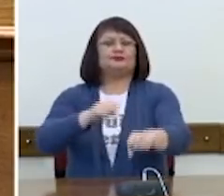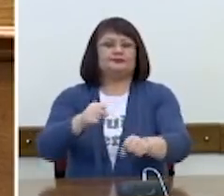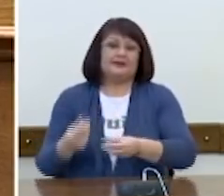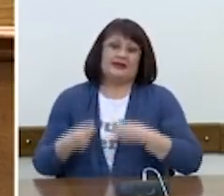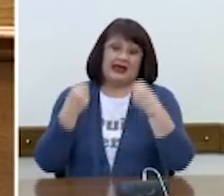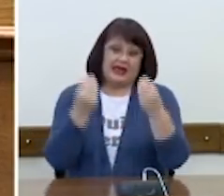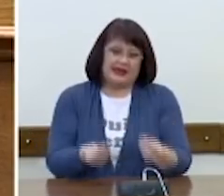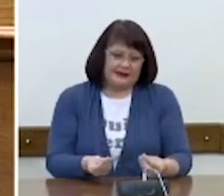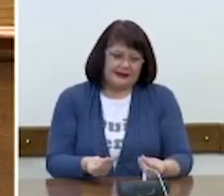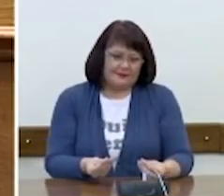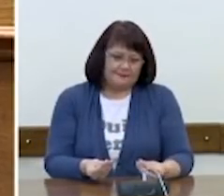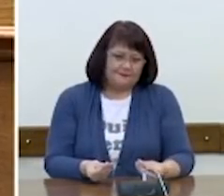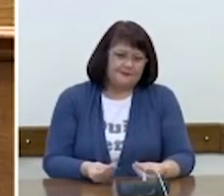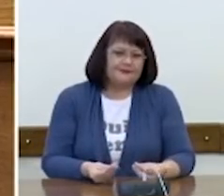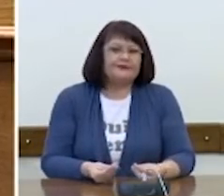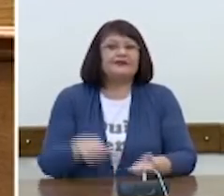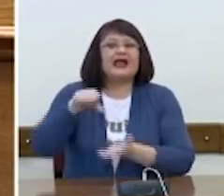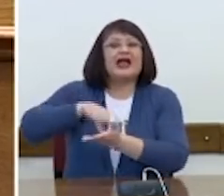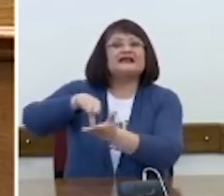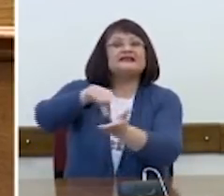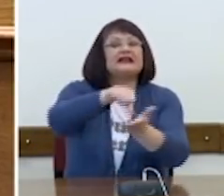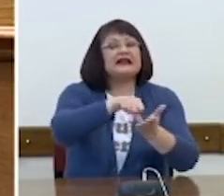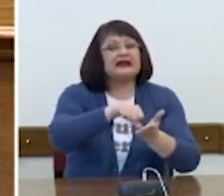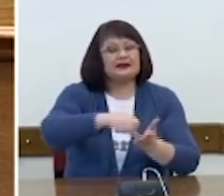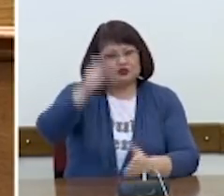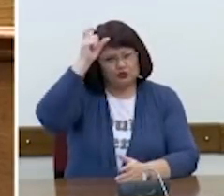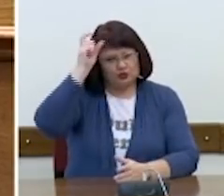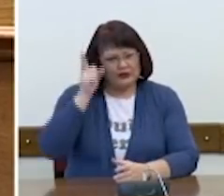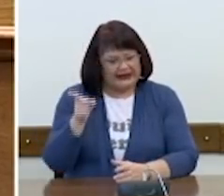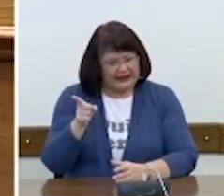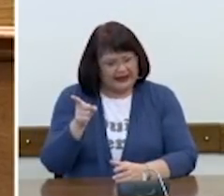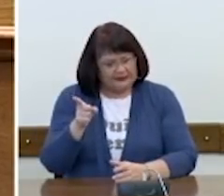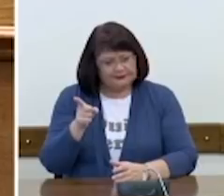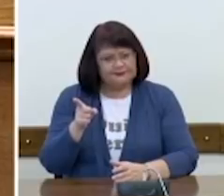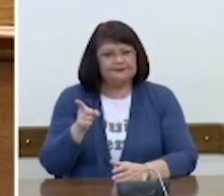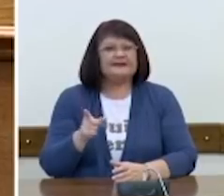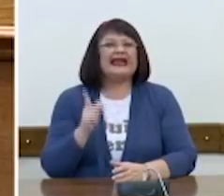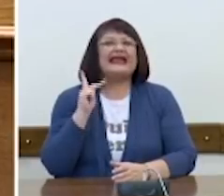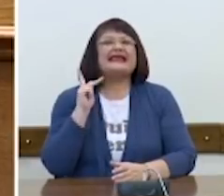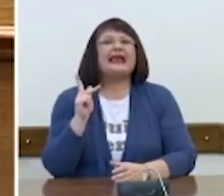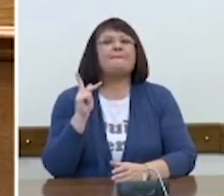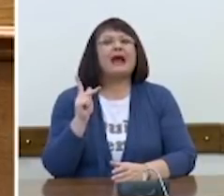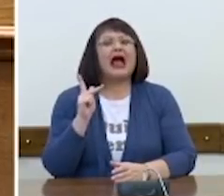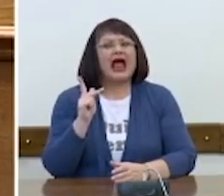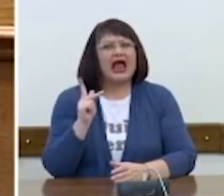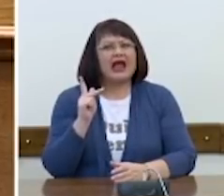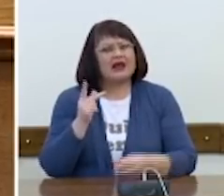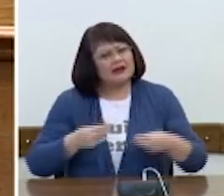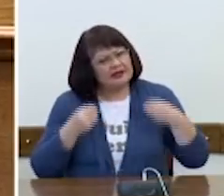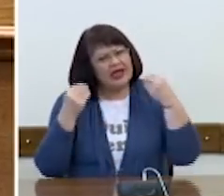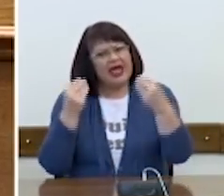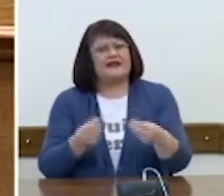της ανερχόμενης αστικής τάξης της Τουρκίας και του Κεμάλ Ατατούρκ πολύτιμο δικό του